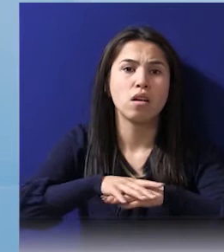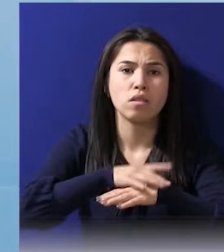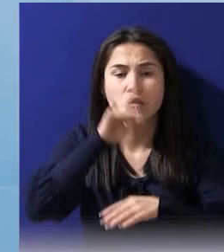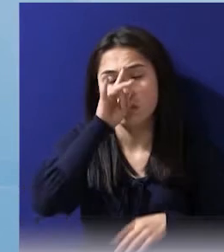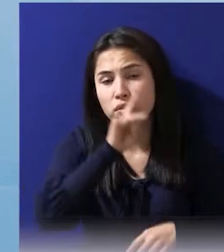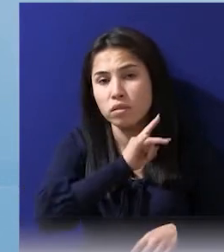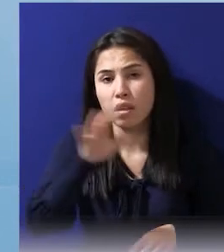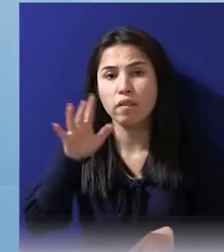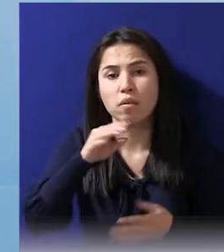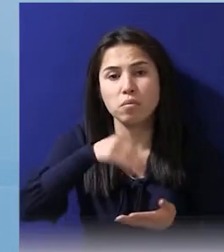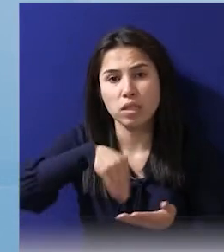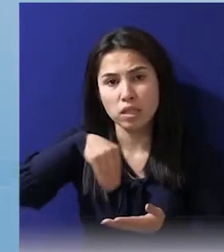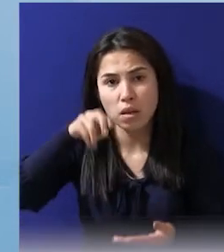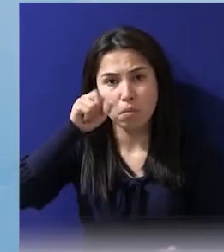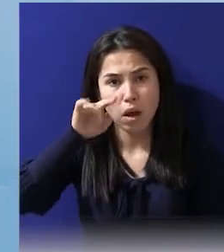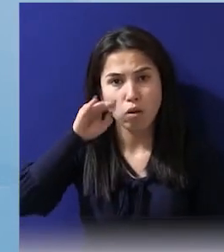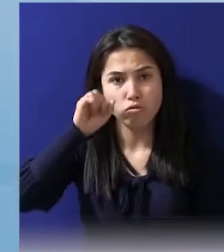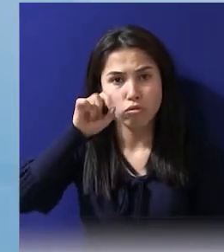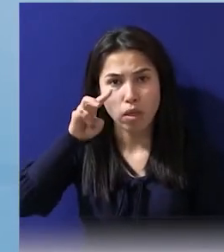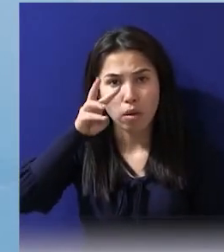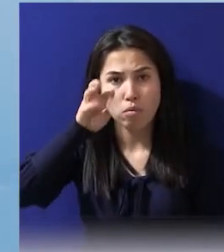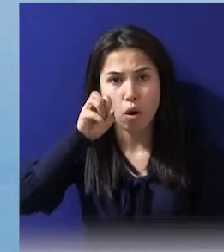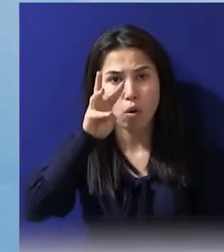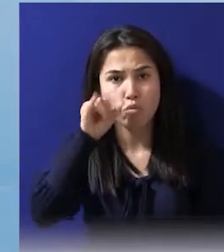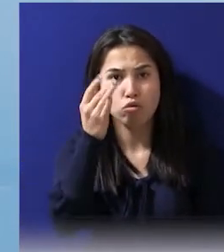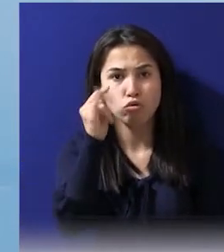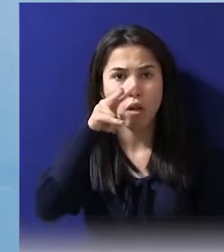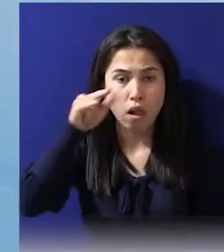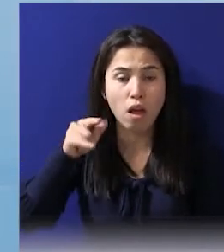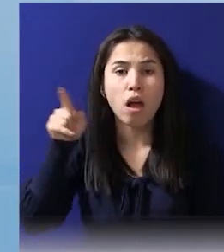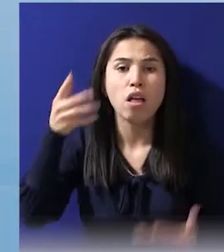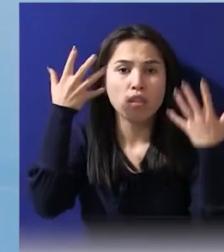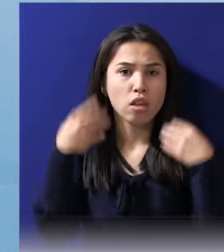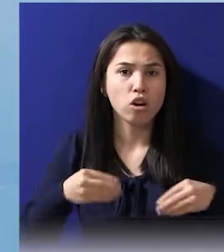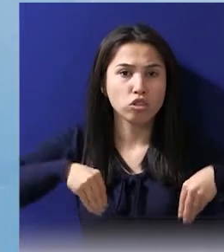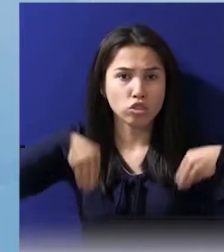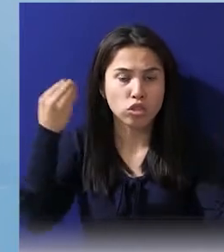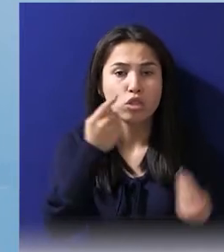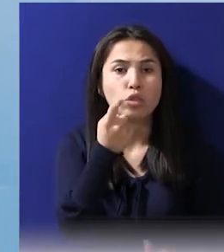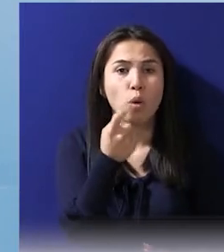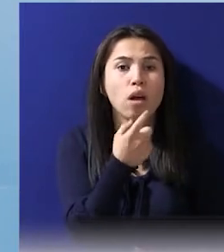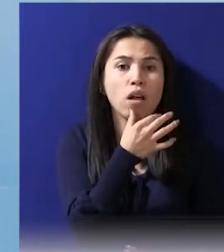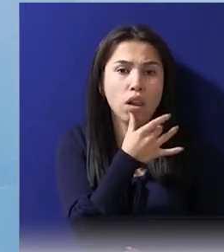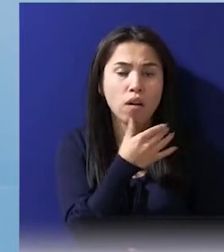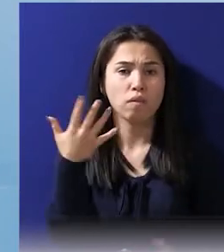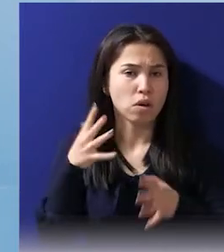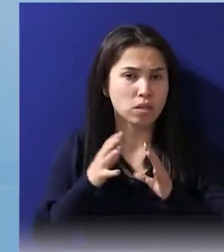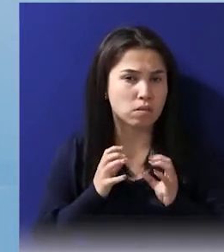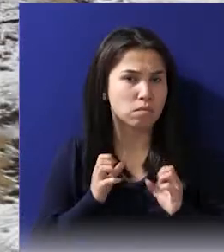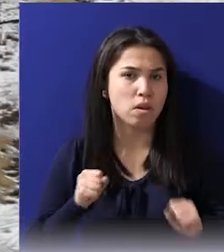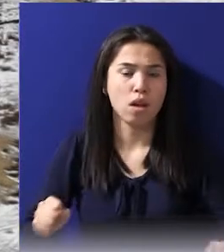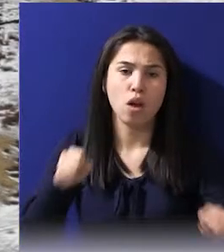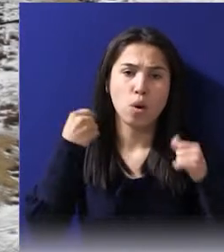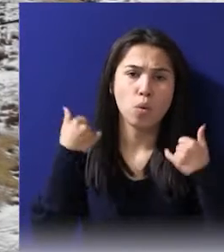өткізуде. Бұл кешен тек қана қыс мерзімдерде ғана жұмыс істемейді, жыл бойы барлық мерзімде жұмыс істейтін